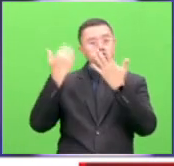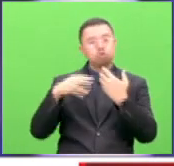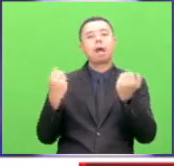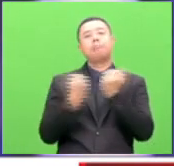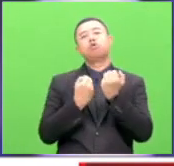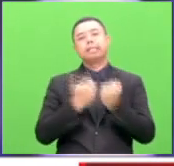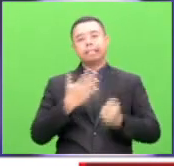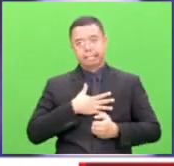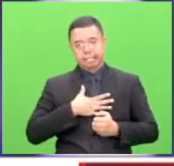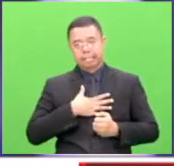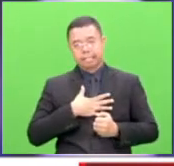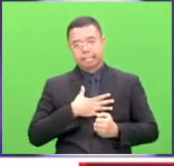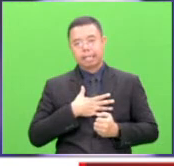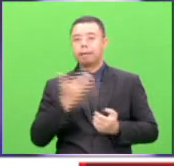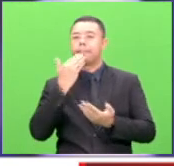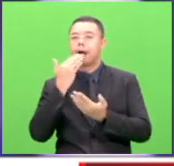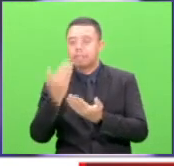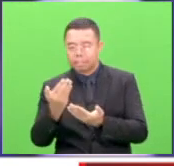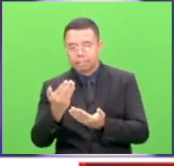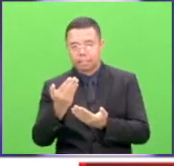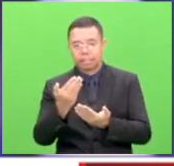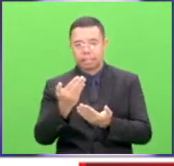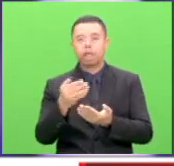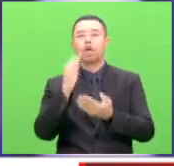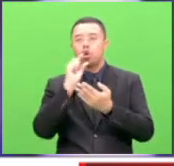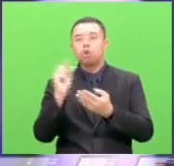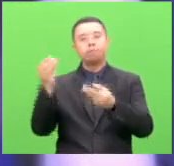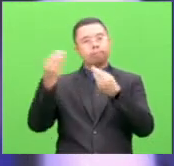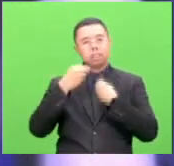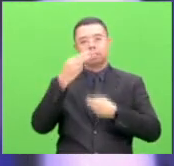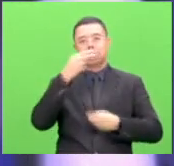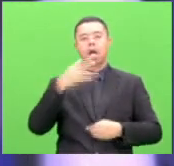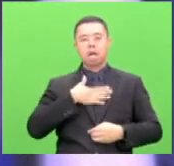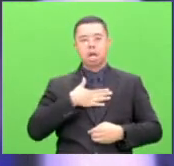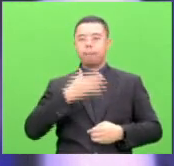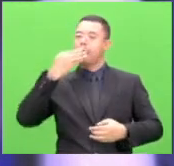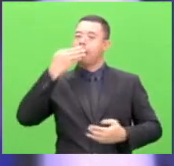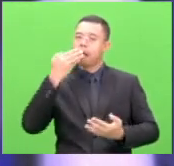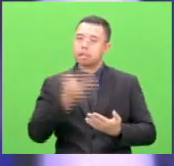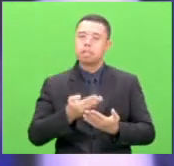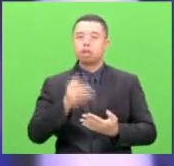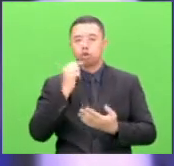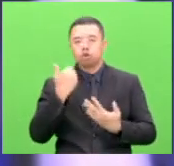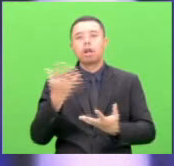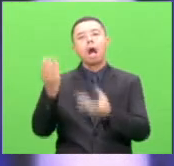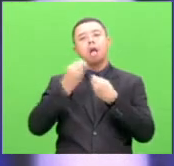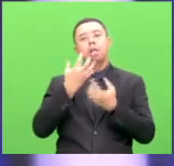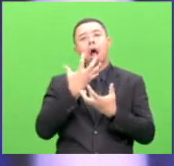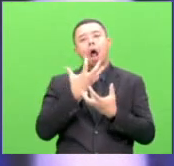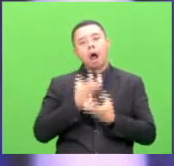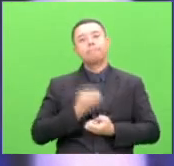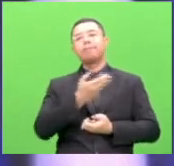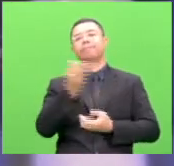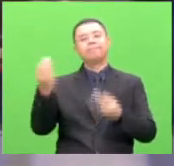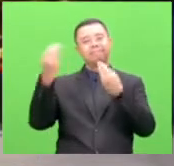saya. Terima kasih atas kepercayaan ini. Terima kasih atas harapan yang